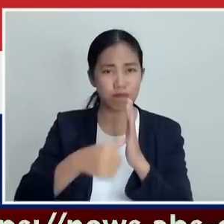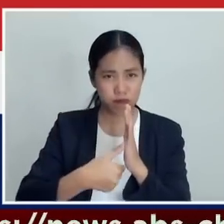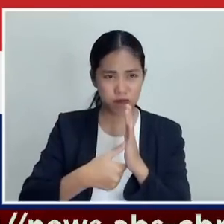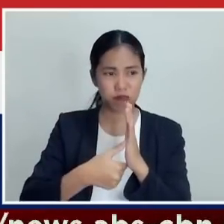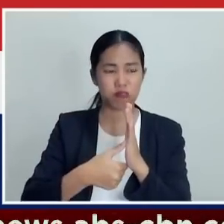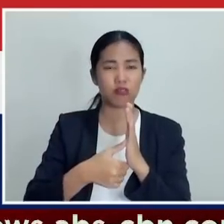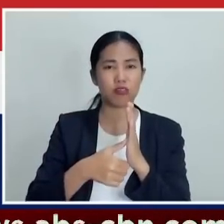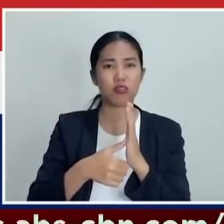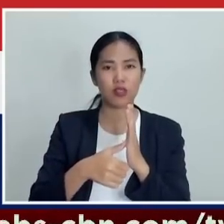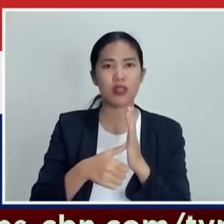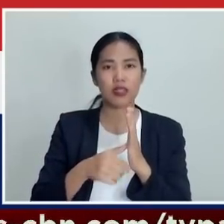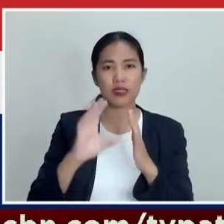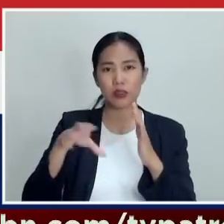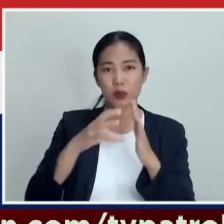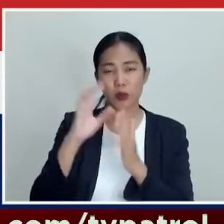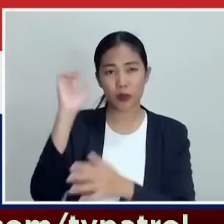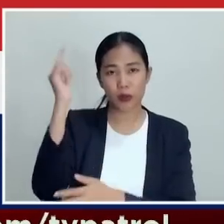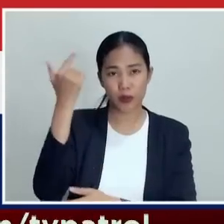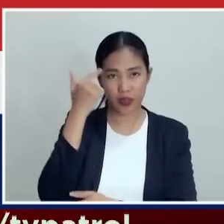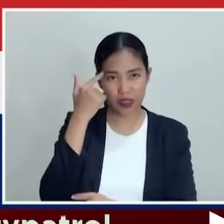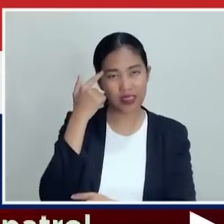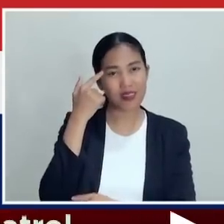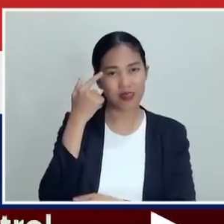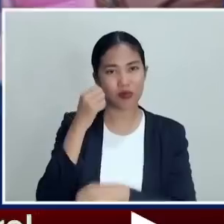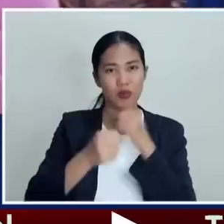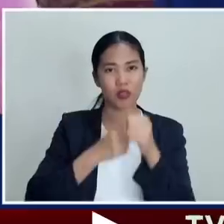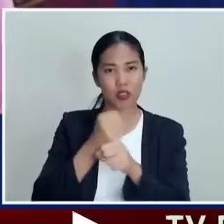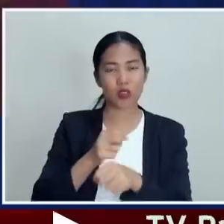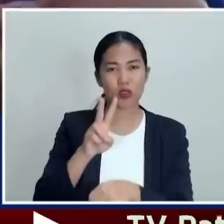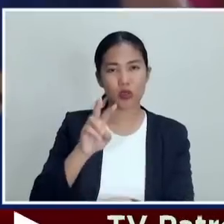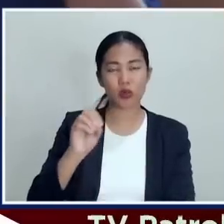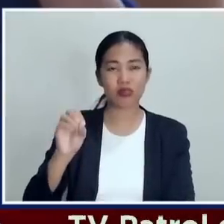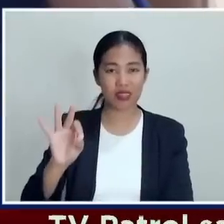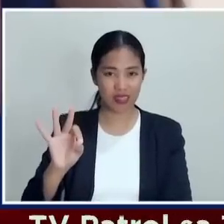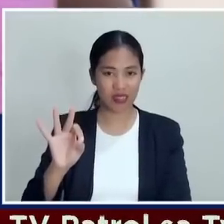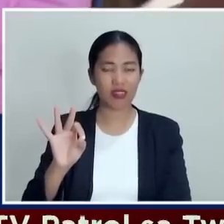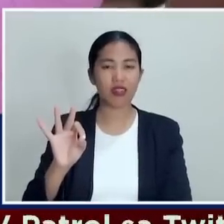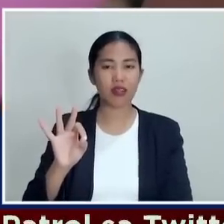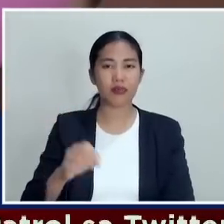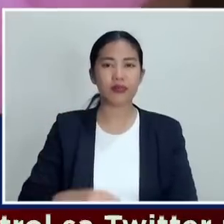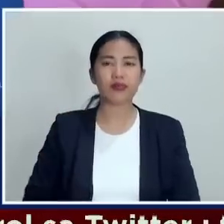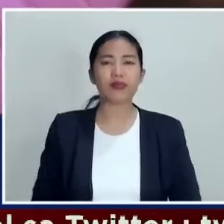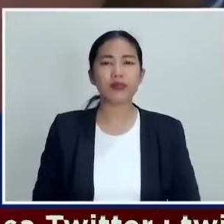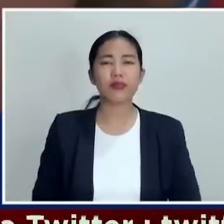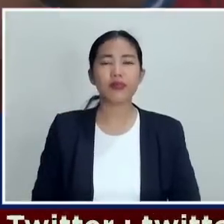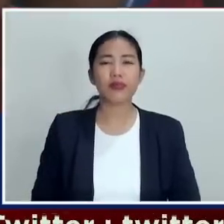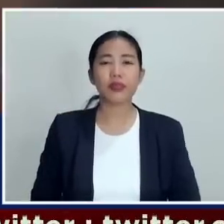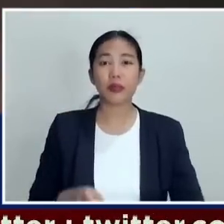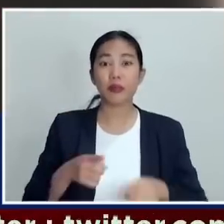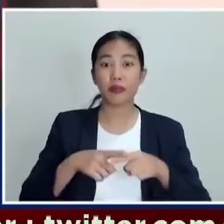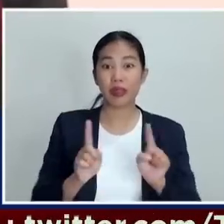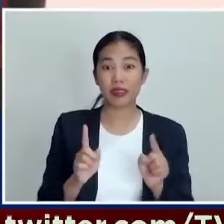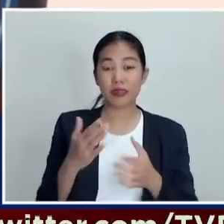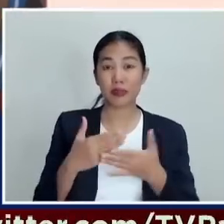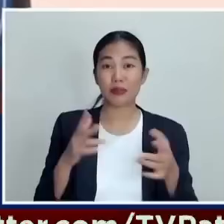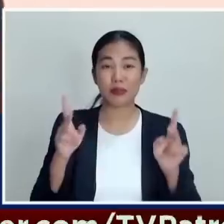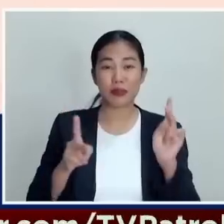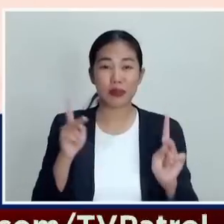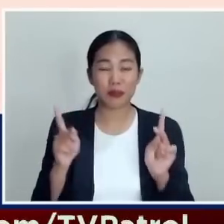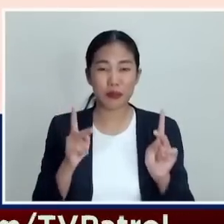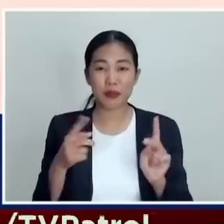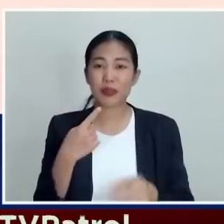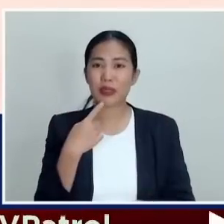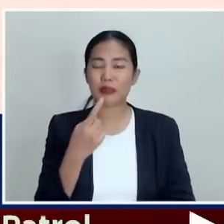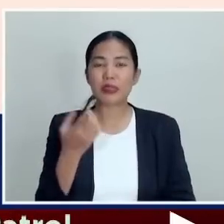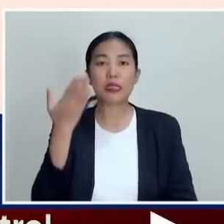by the City Council in 2009 through a resolution. Pero katwiran ng ilang naliligo, hindi umano nila